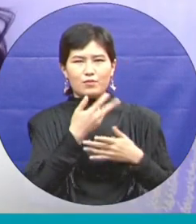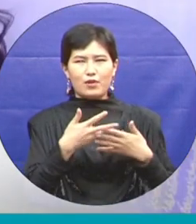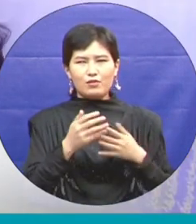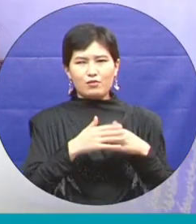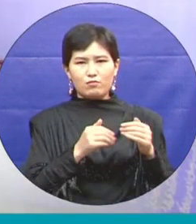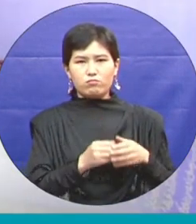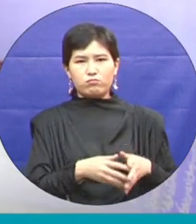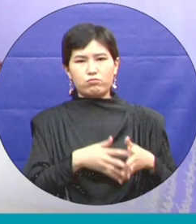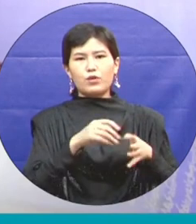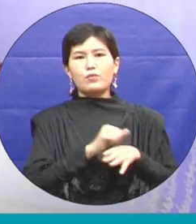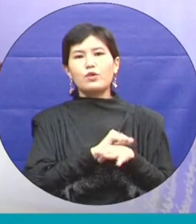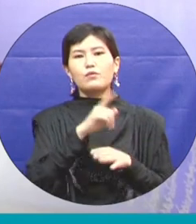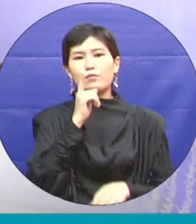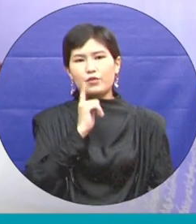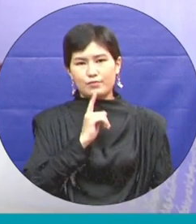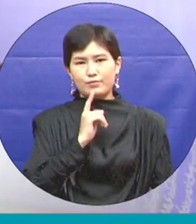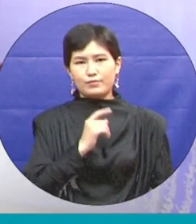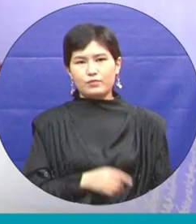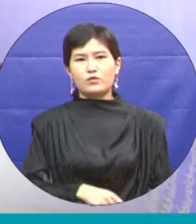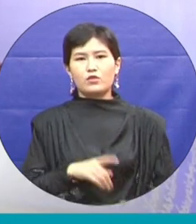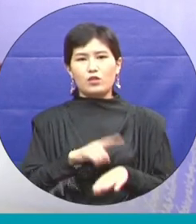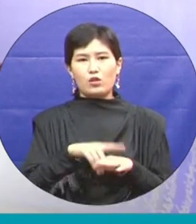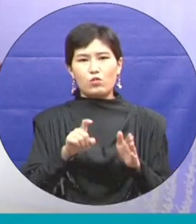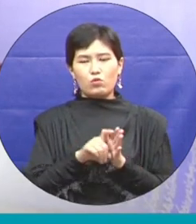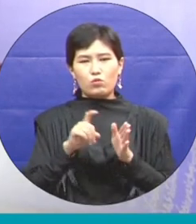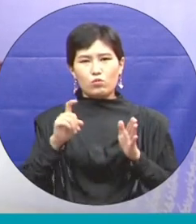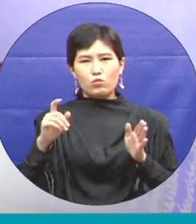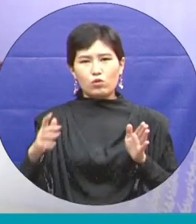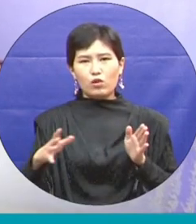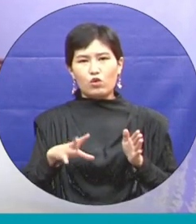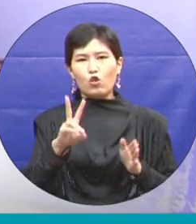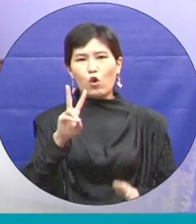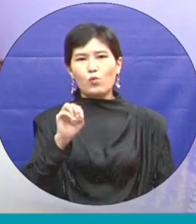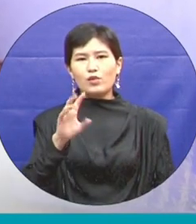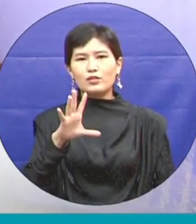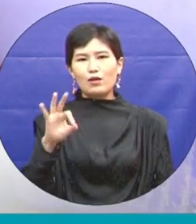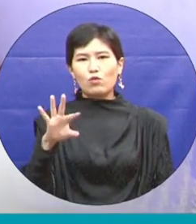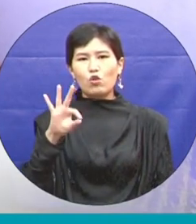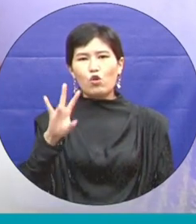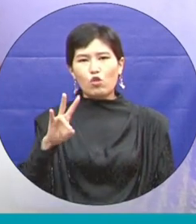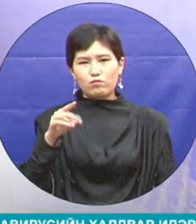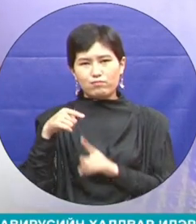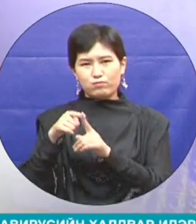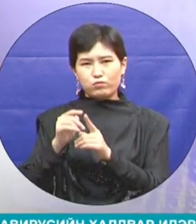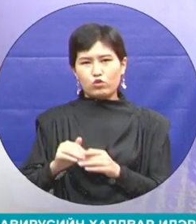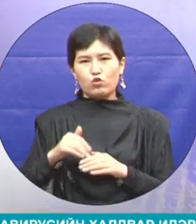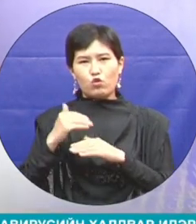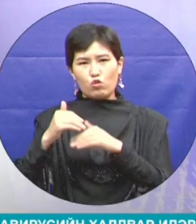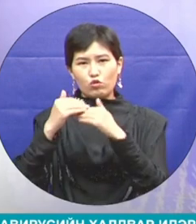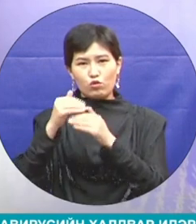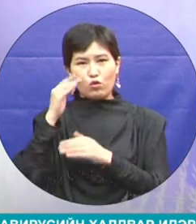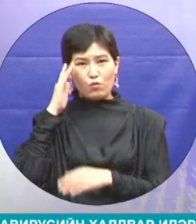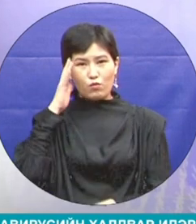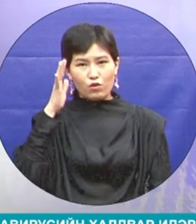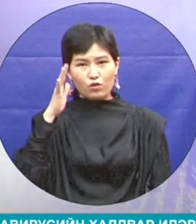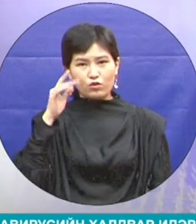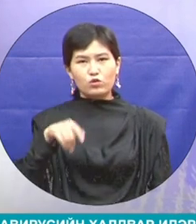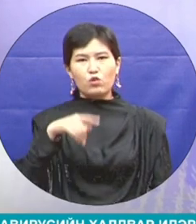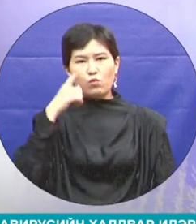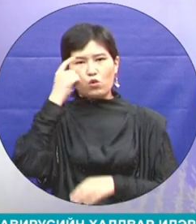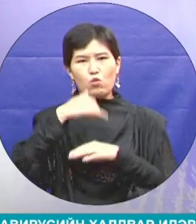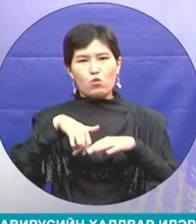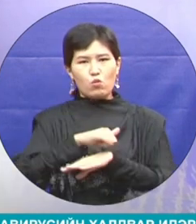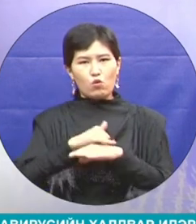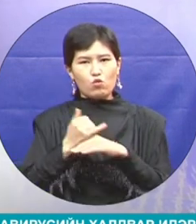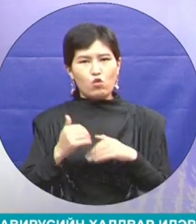үг. Бидний урт хугацааны хөгжлийн бодлоготой альсын араа 25 дотор бол бидний одоо Монгол улсын хөгжлийн тэргүүлэх